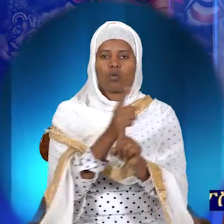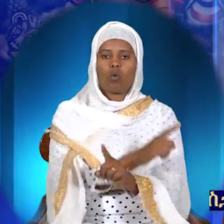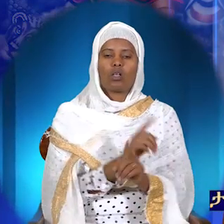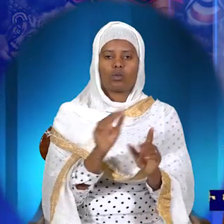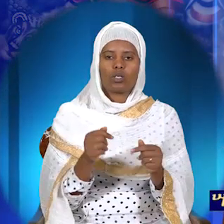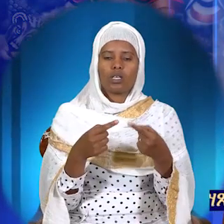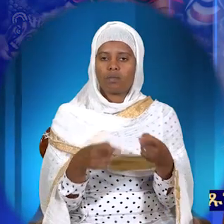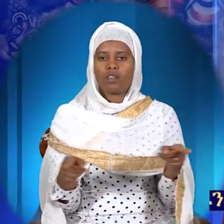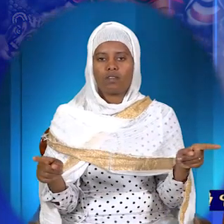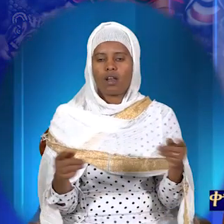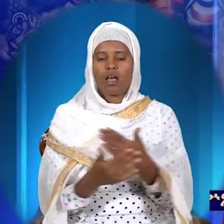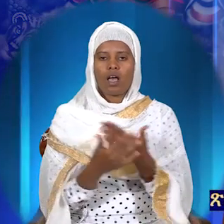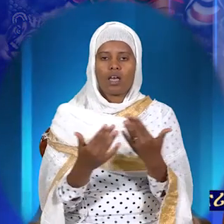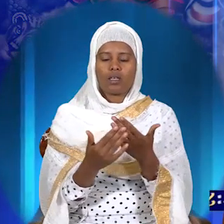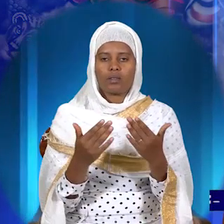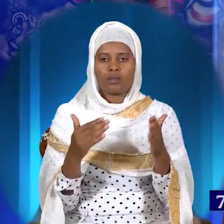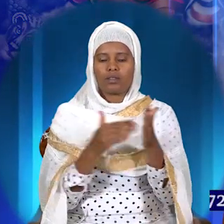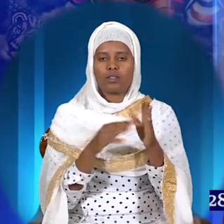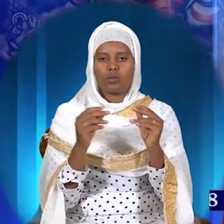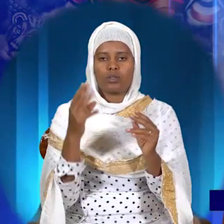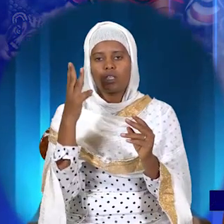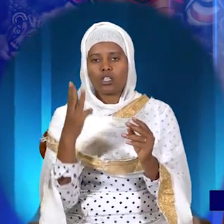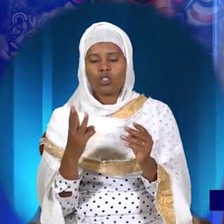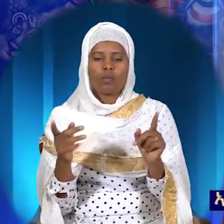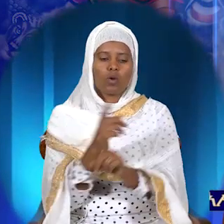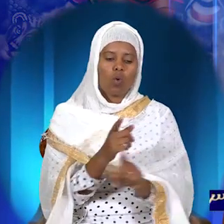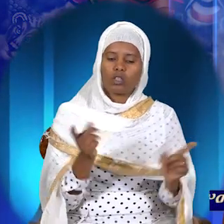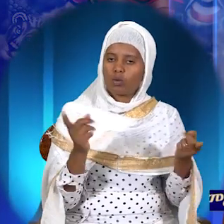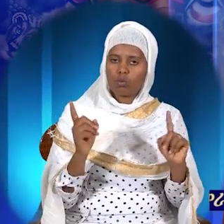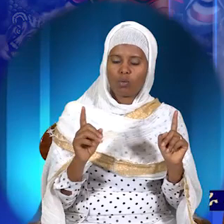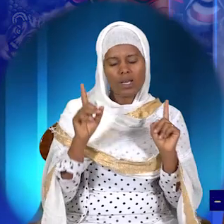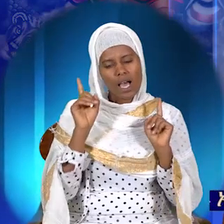ሰለስትነቶም ምልዋጥ ኮነ ምፍልላይ ከም ዘይብሉ